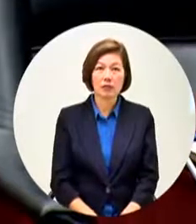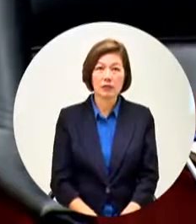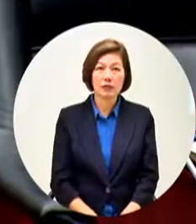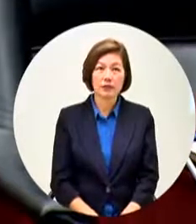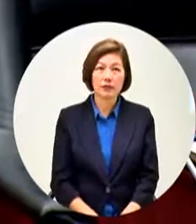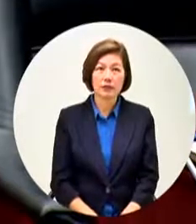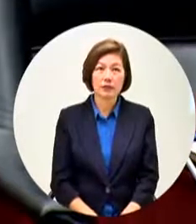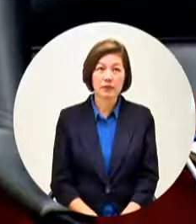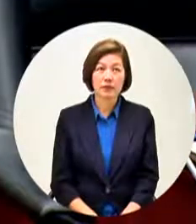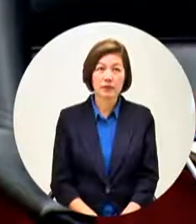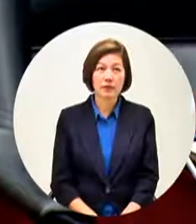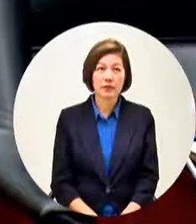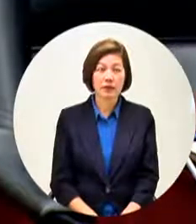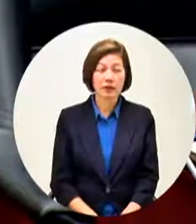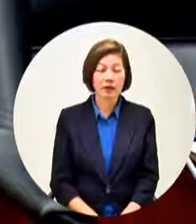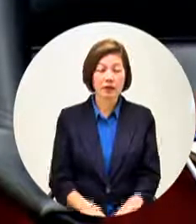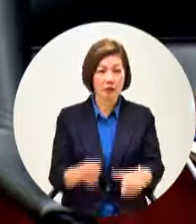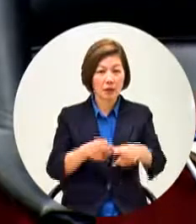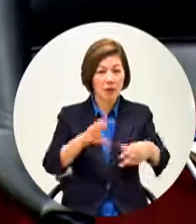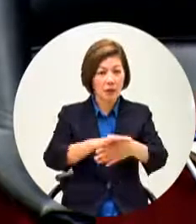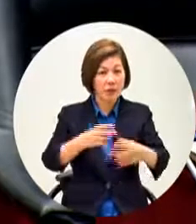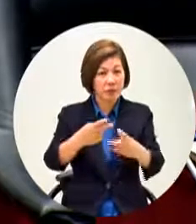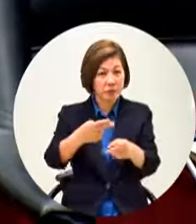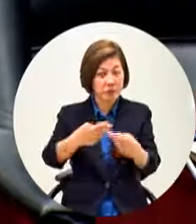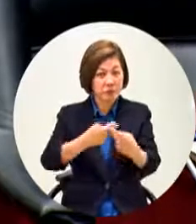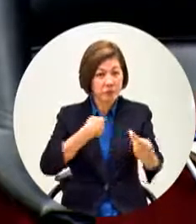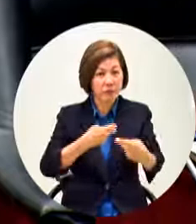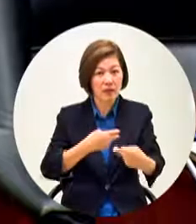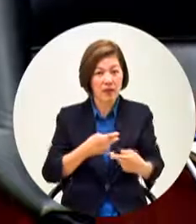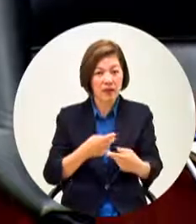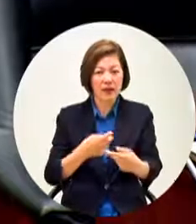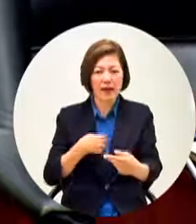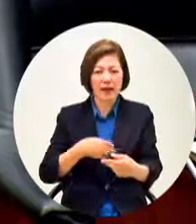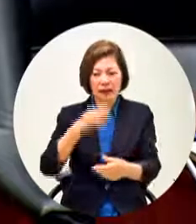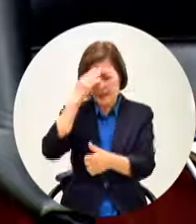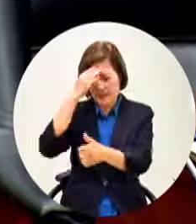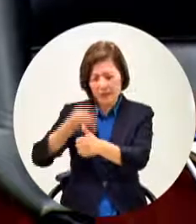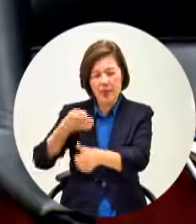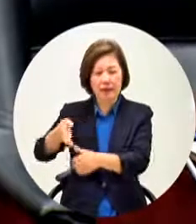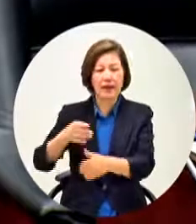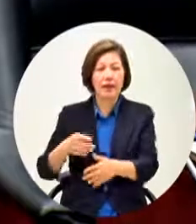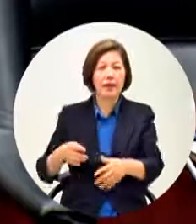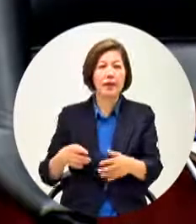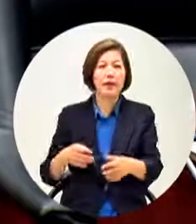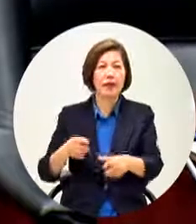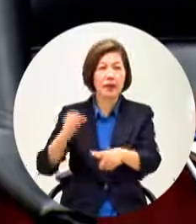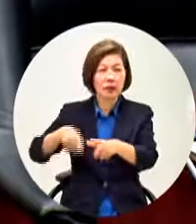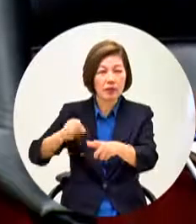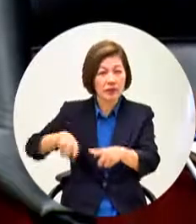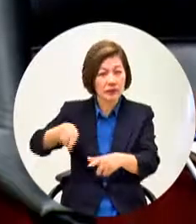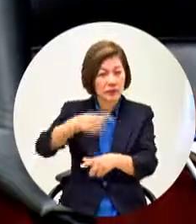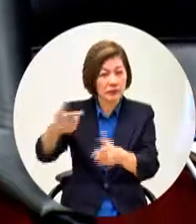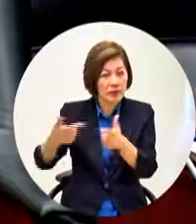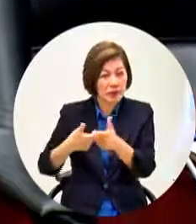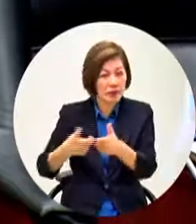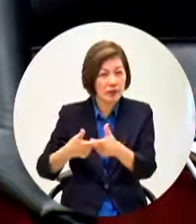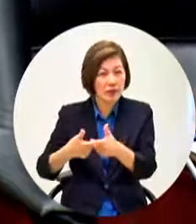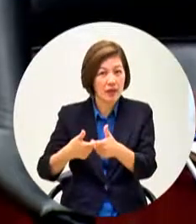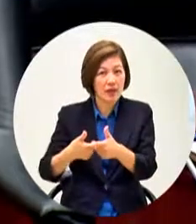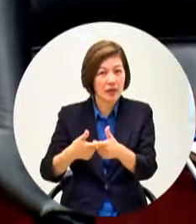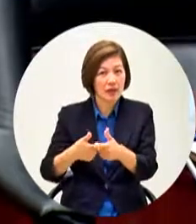即张文回来讲是咪哦？拜托业者配合啊，叫业迄落业者吼，伊边仔有一间幼儿